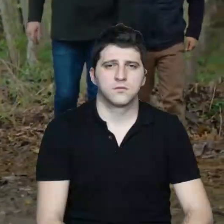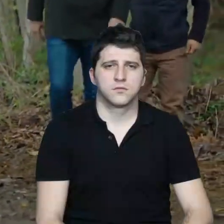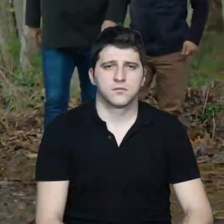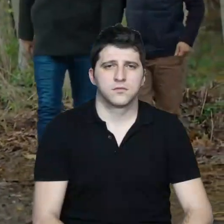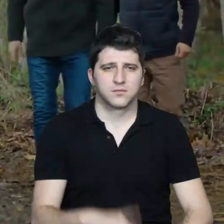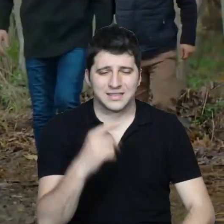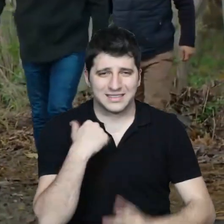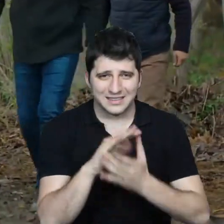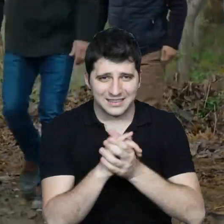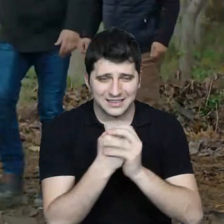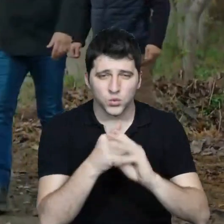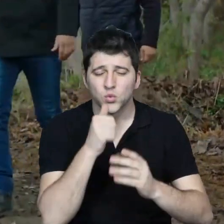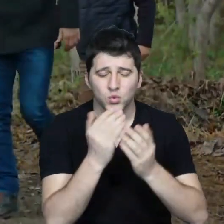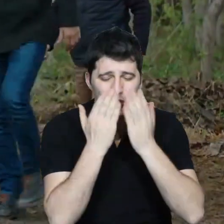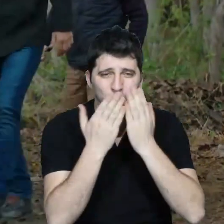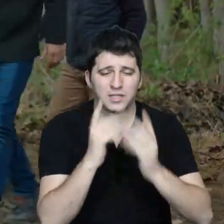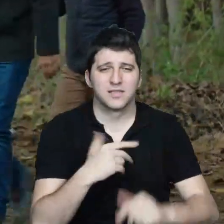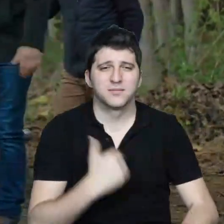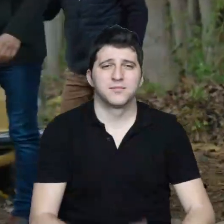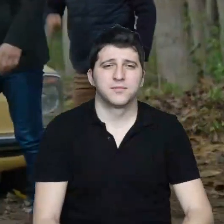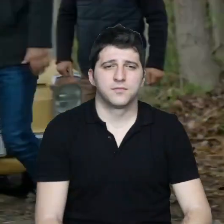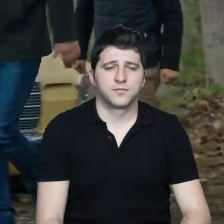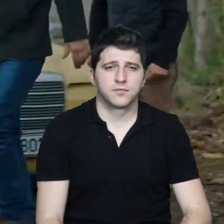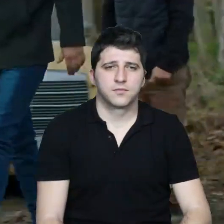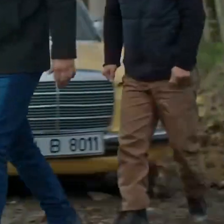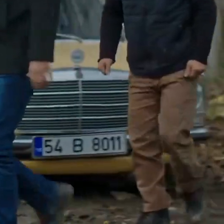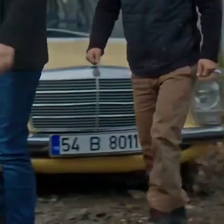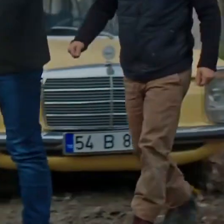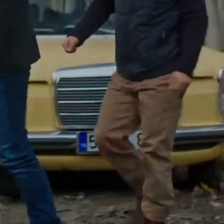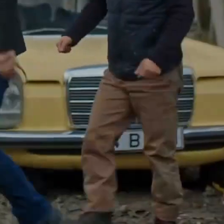Şurada bir ağzımıza yüzümüze su çarpalım ya.